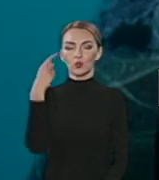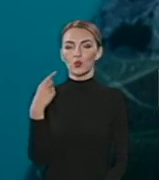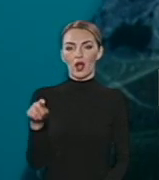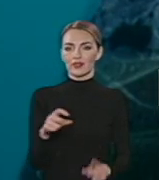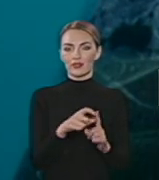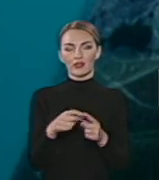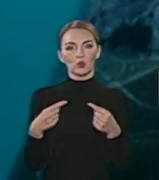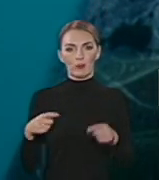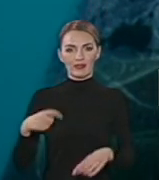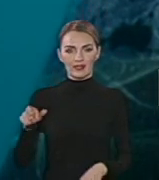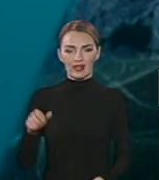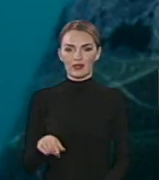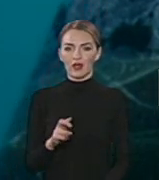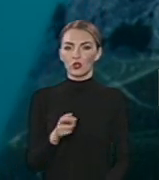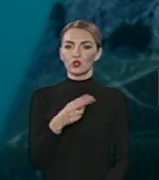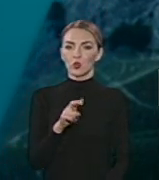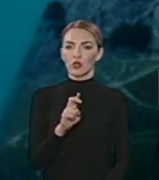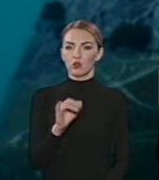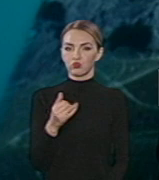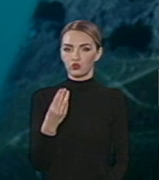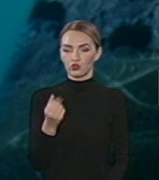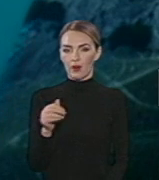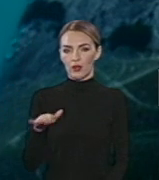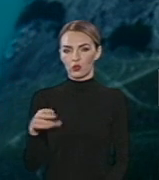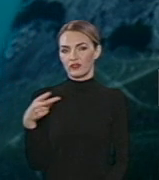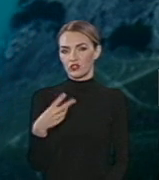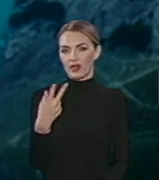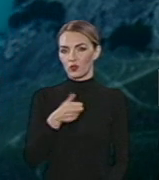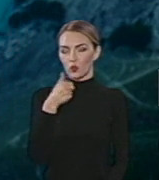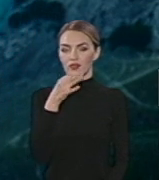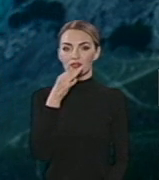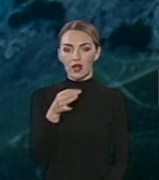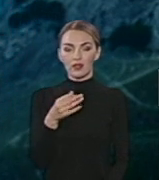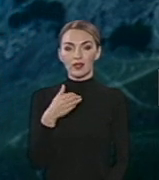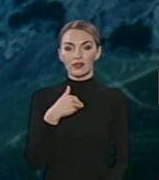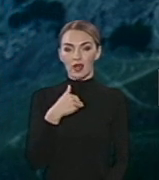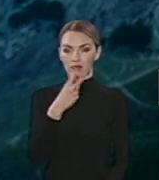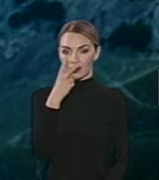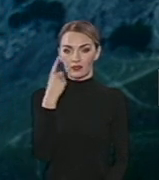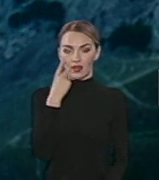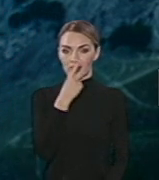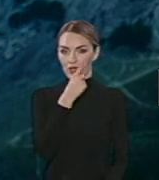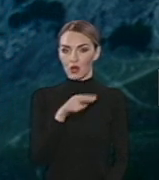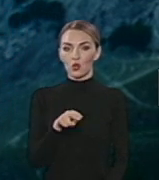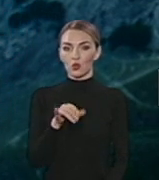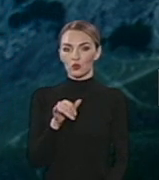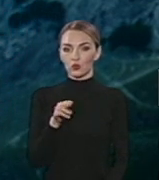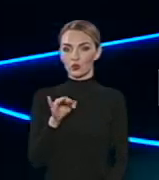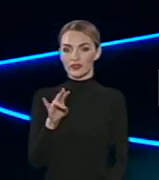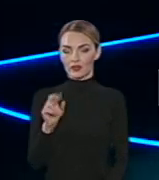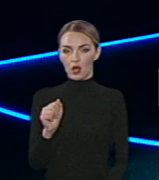другого президента, Джорджа Буша-младшего. Это, по-моему, был 2003 год, когда он сказал, что я заглянул в глаза Путину, первый, да,